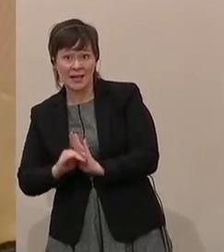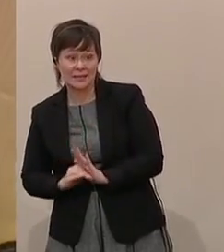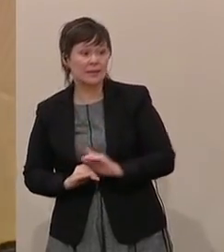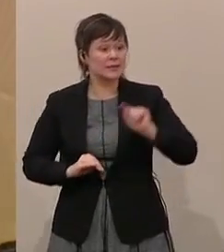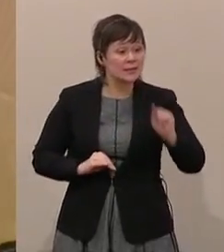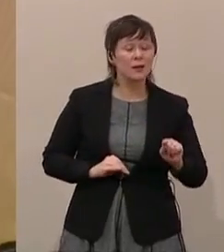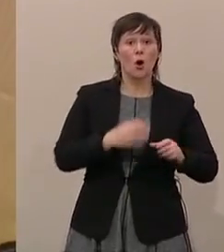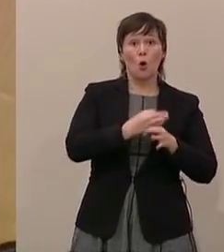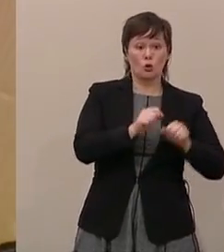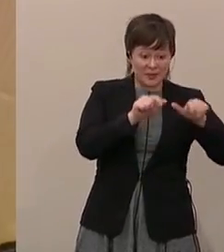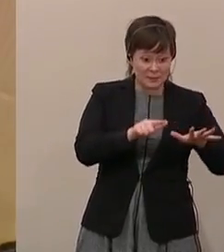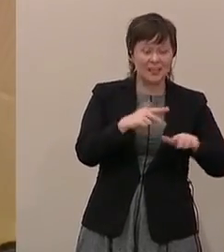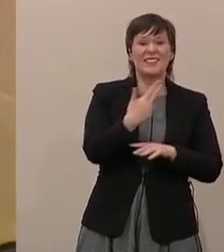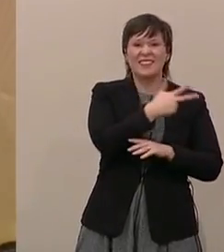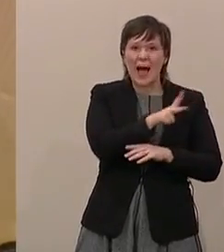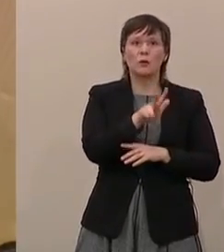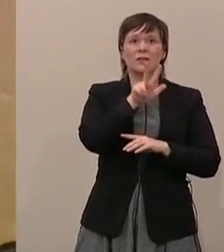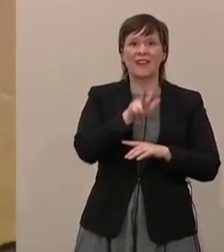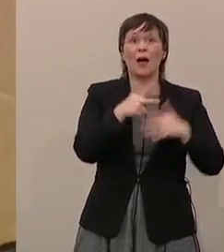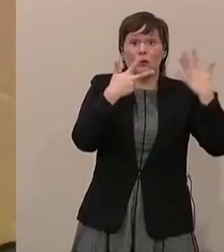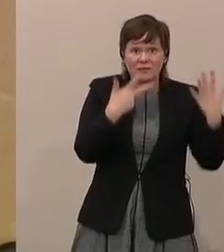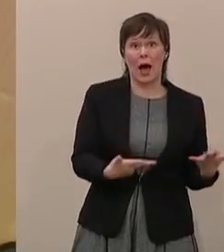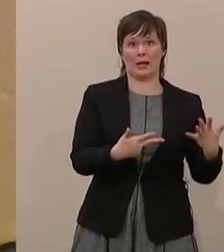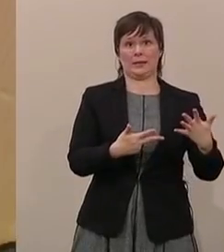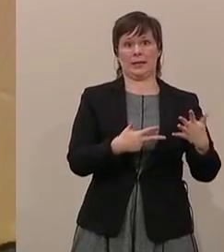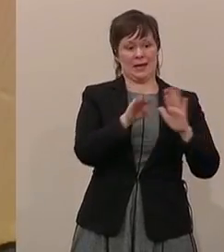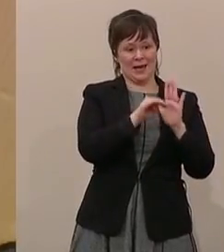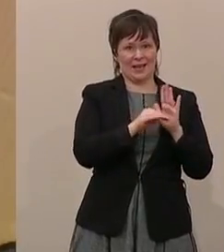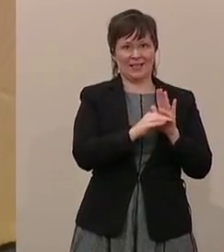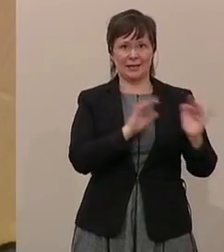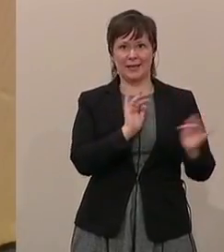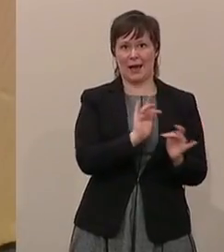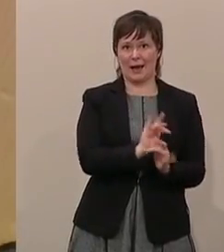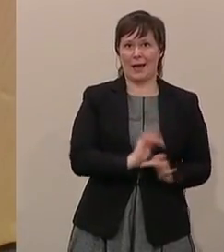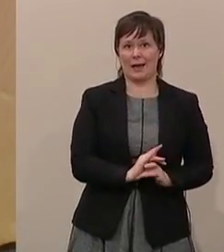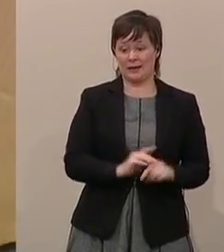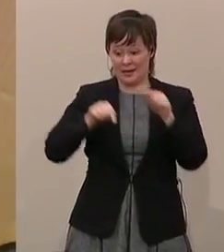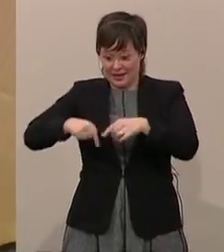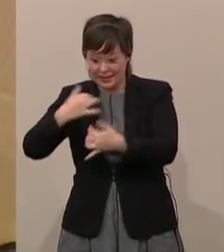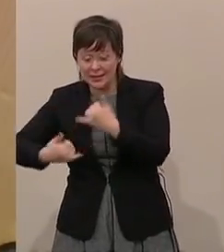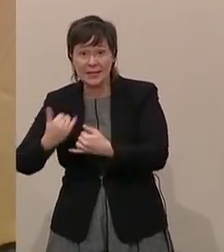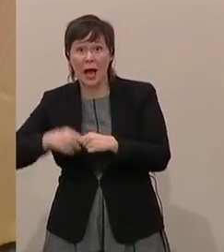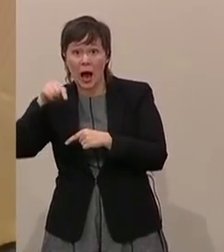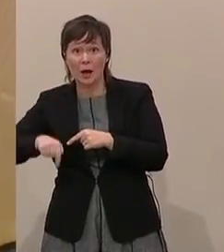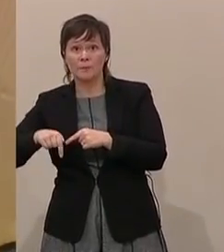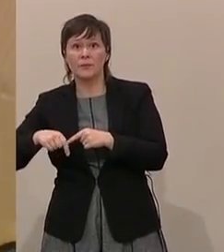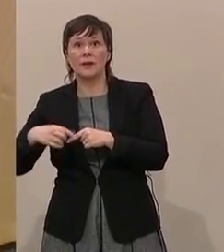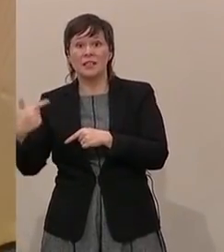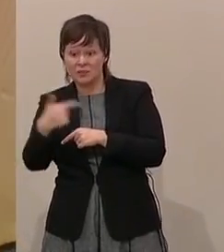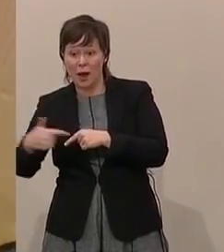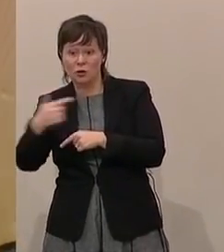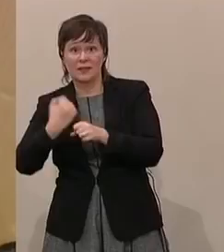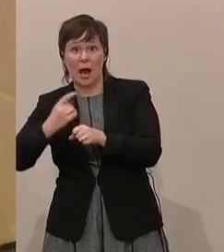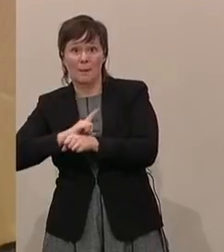383 Übertretungen insgesamt. Oktober 18, also heuer, Übertretungen der Höchstarbeitszeit 22. Oktober